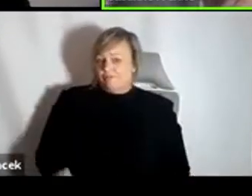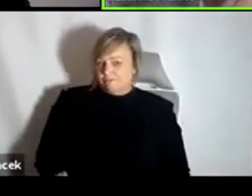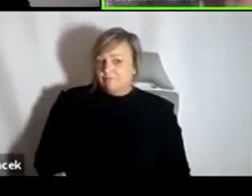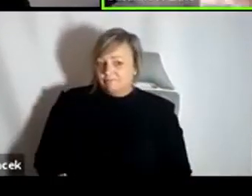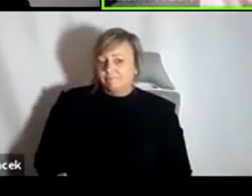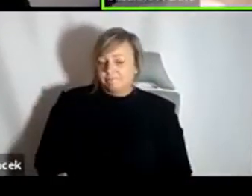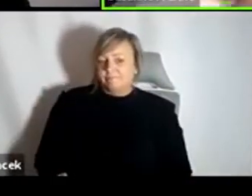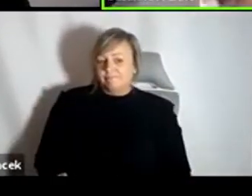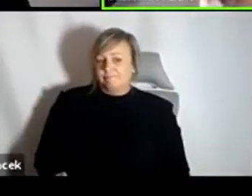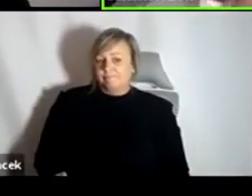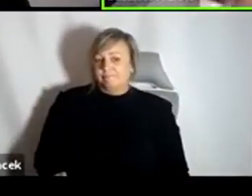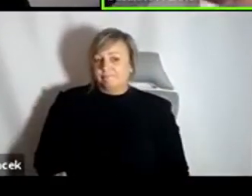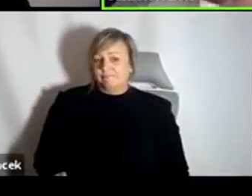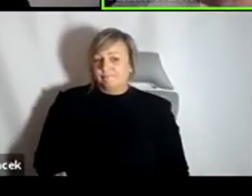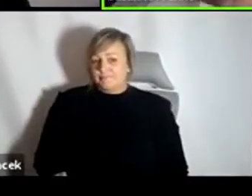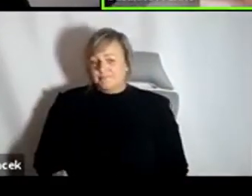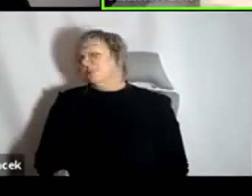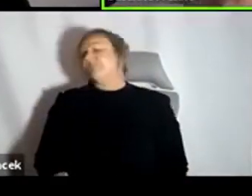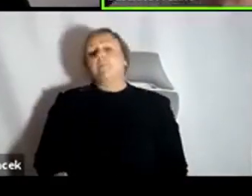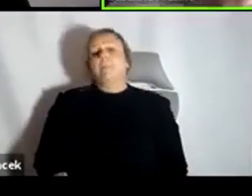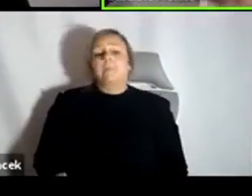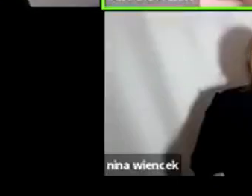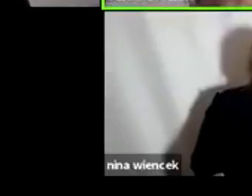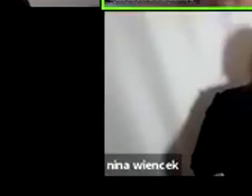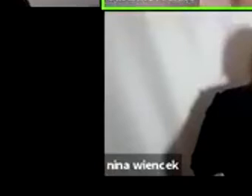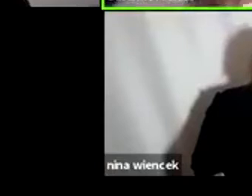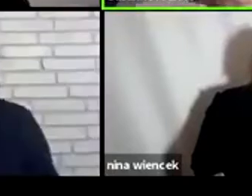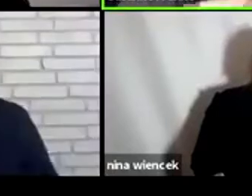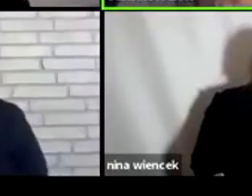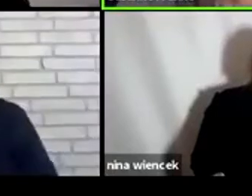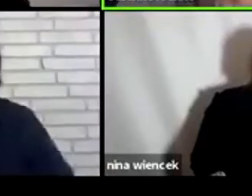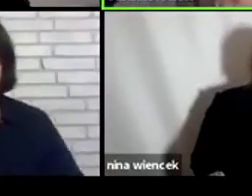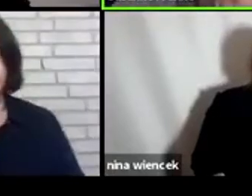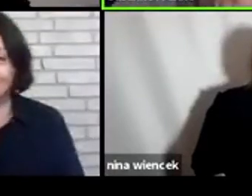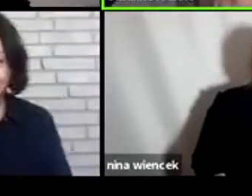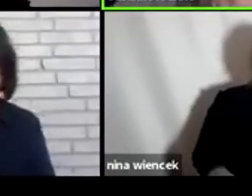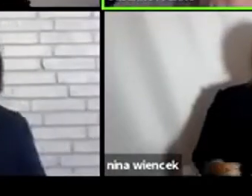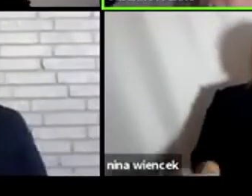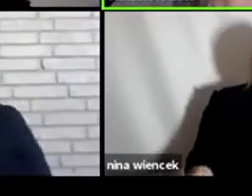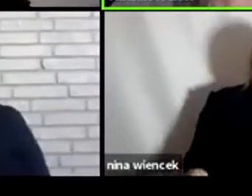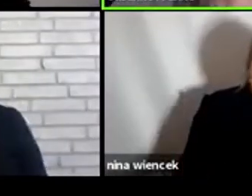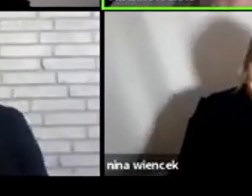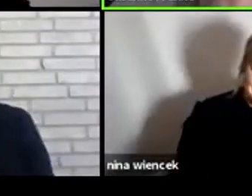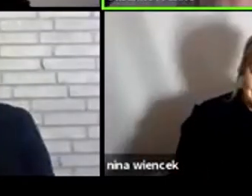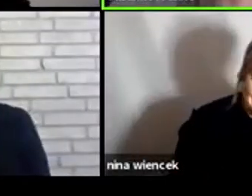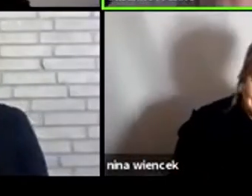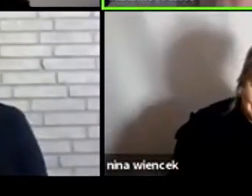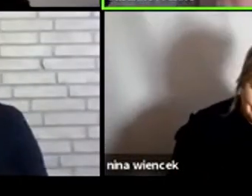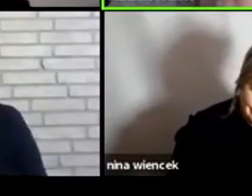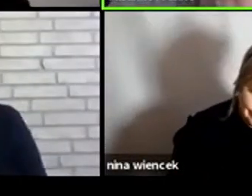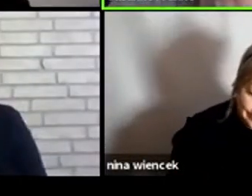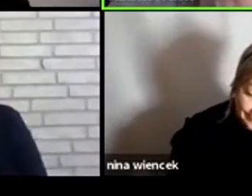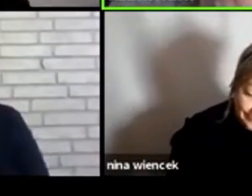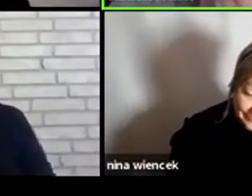Und auf der Zeitachse eines sehr aufregenden Frühherbstes